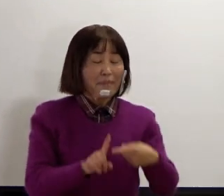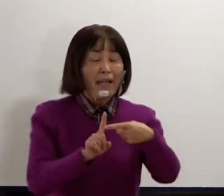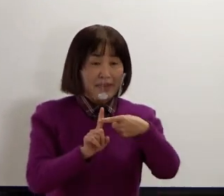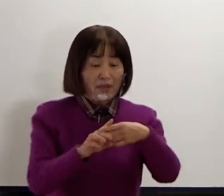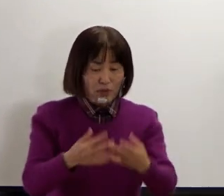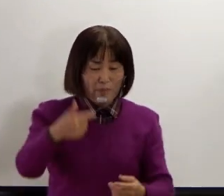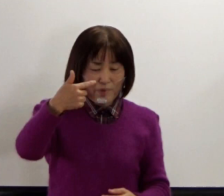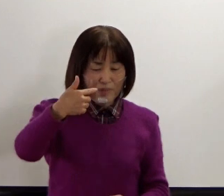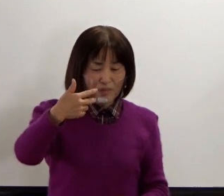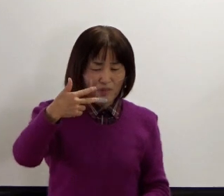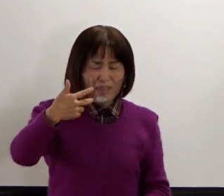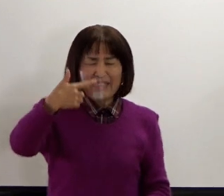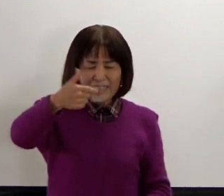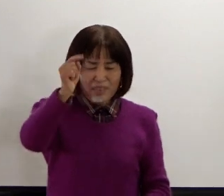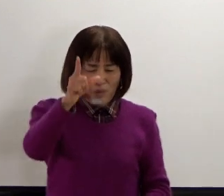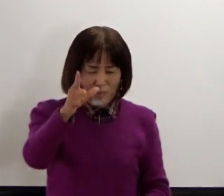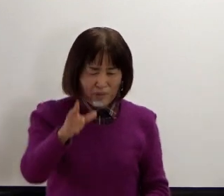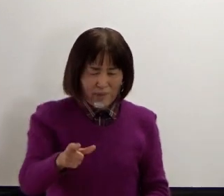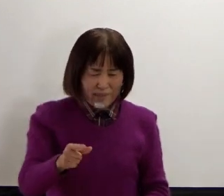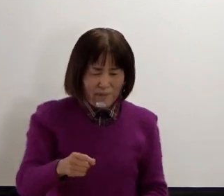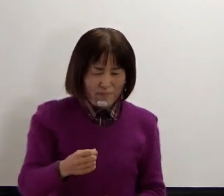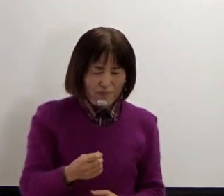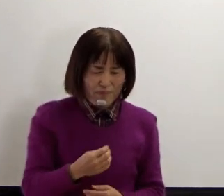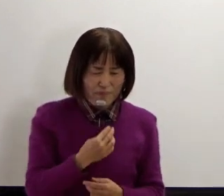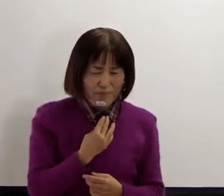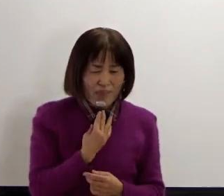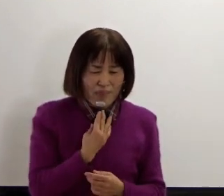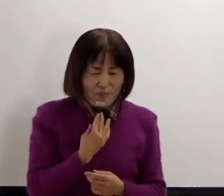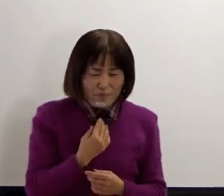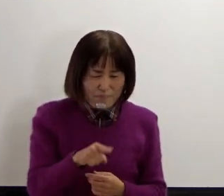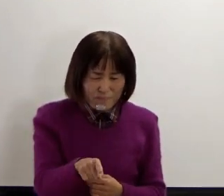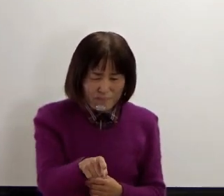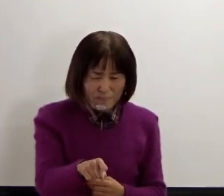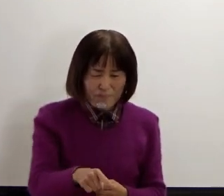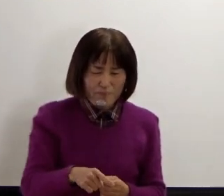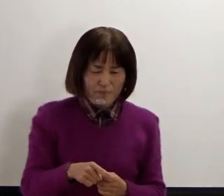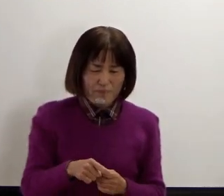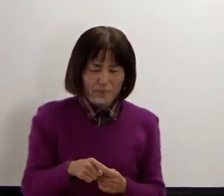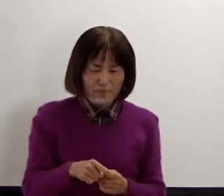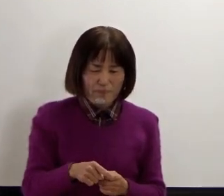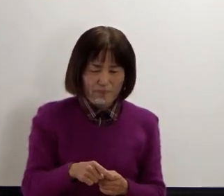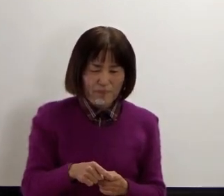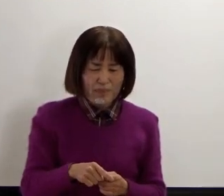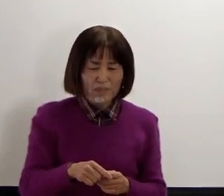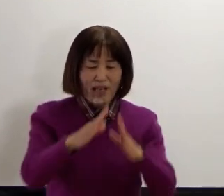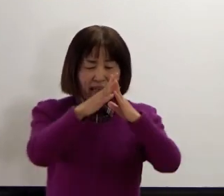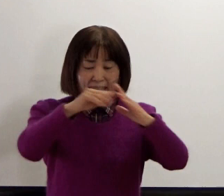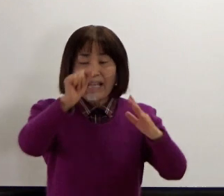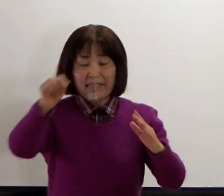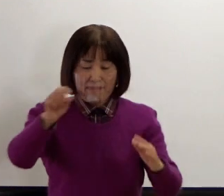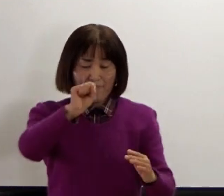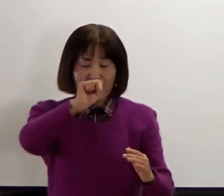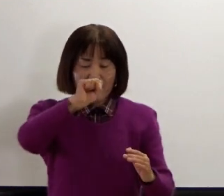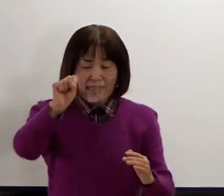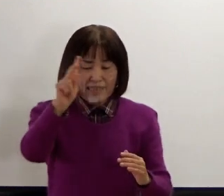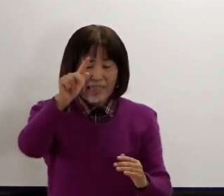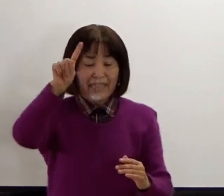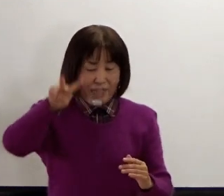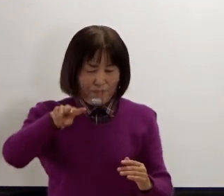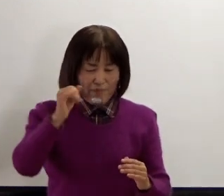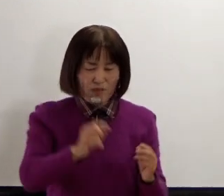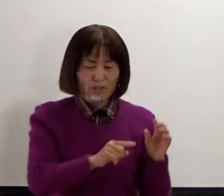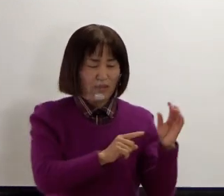前に正しい人で、主の掟と定めをすべて守り、非の打ち所がなか